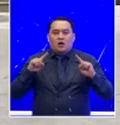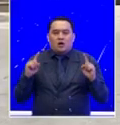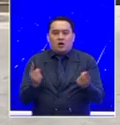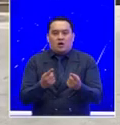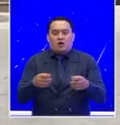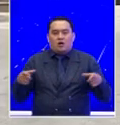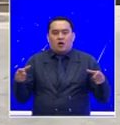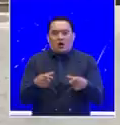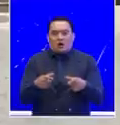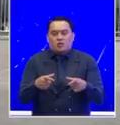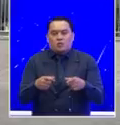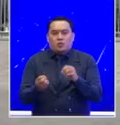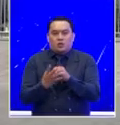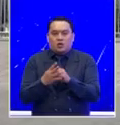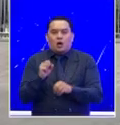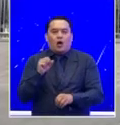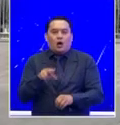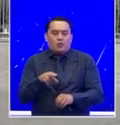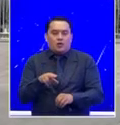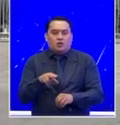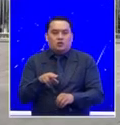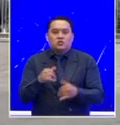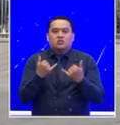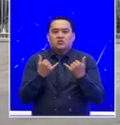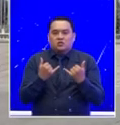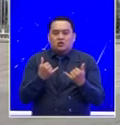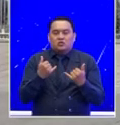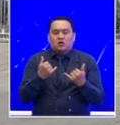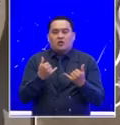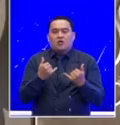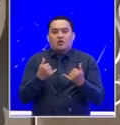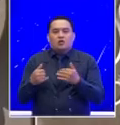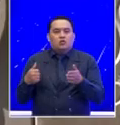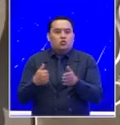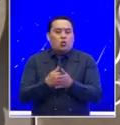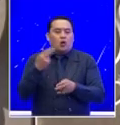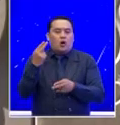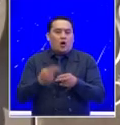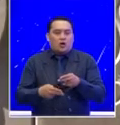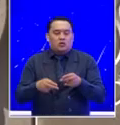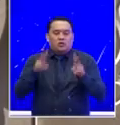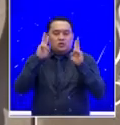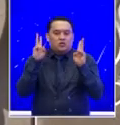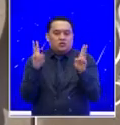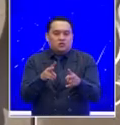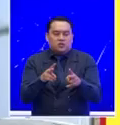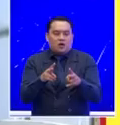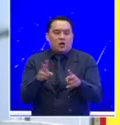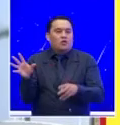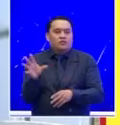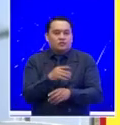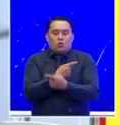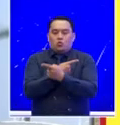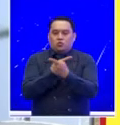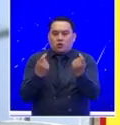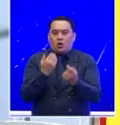Алматинской области вступит в силу с 15 апреля в 00 часов. Точных сроков его действия на территории региона пока неизвестно. Все будет